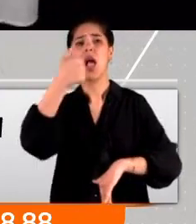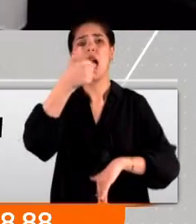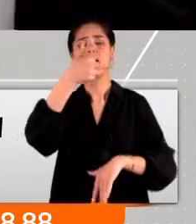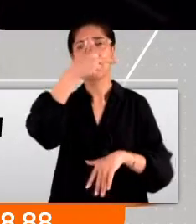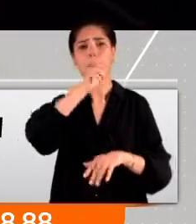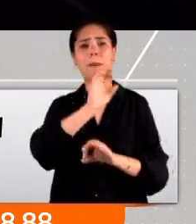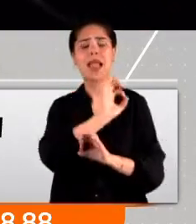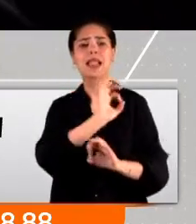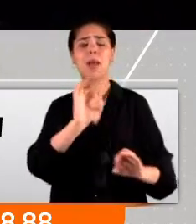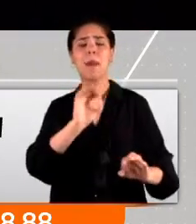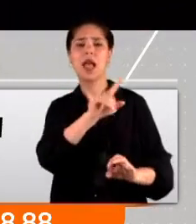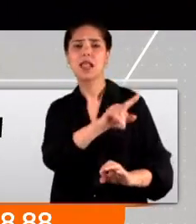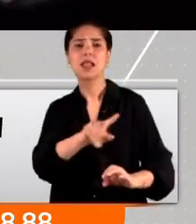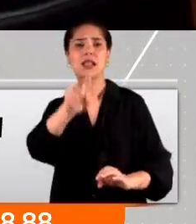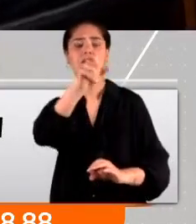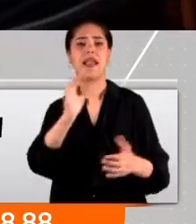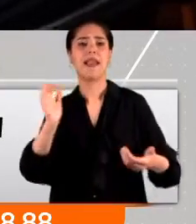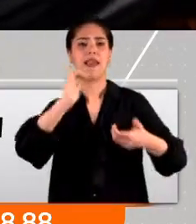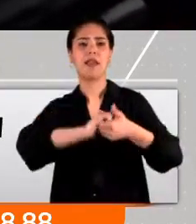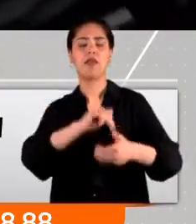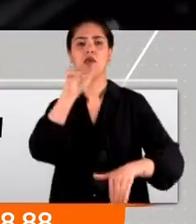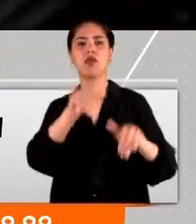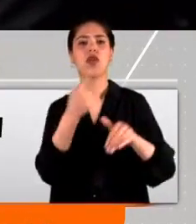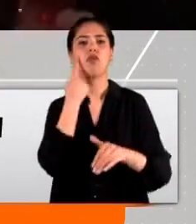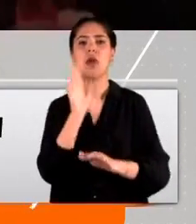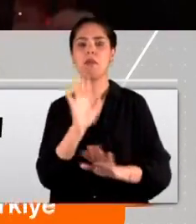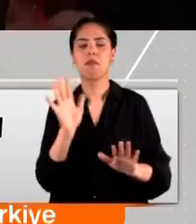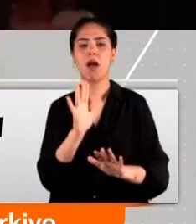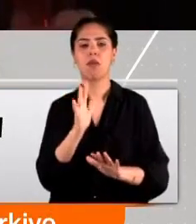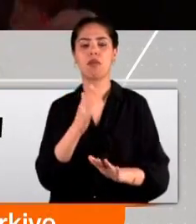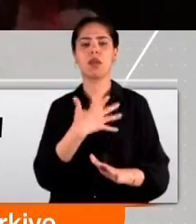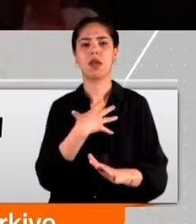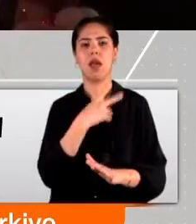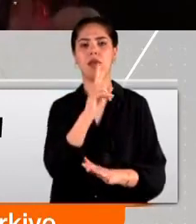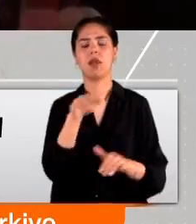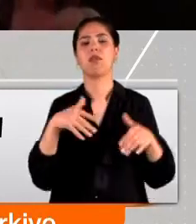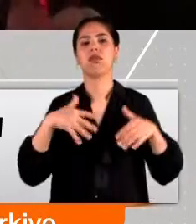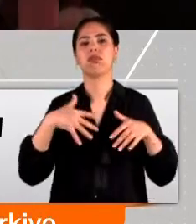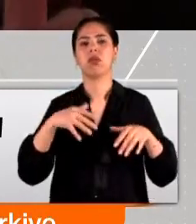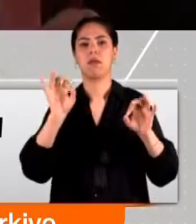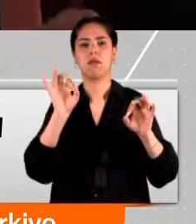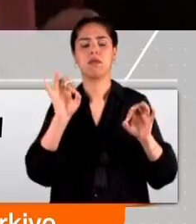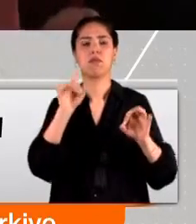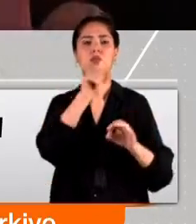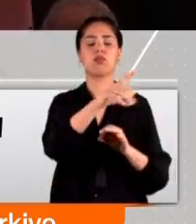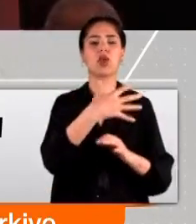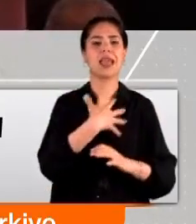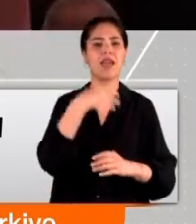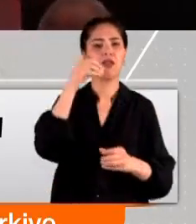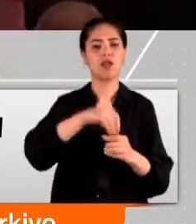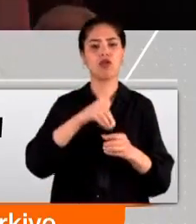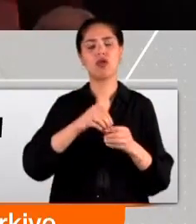benzemez ittifakı daha seçimleri bile görmeden zangır zangır titremeye, sağından